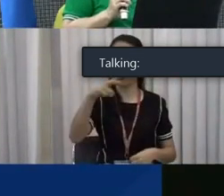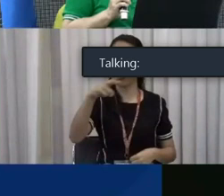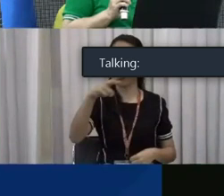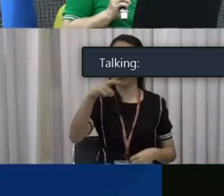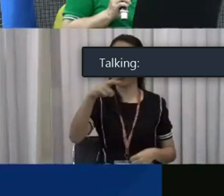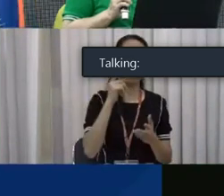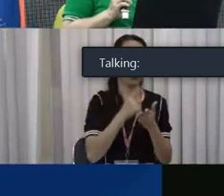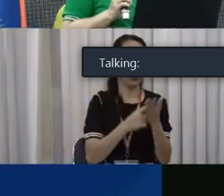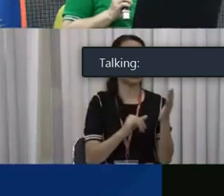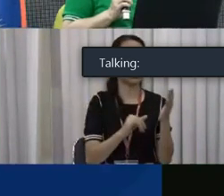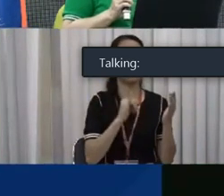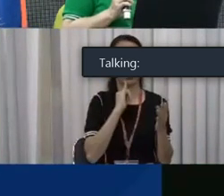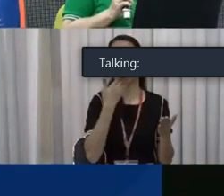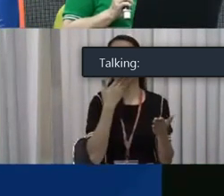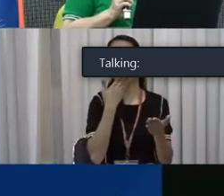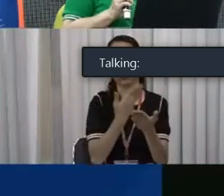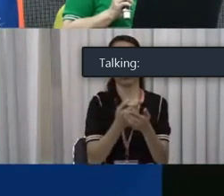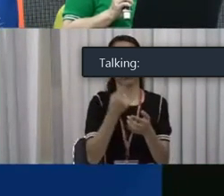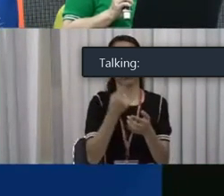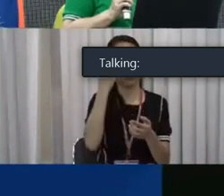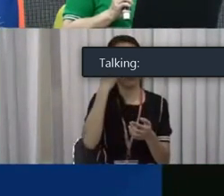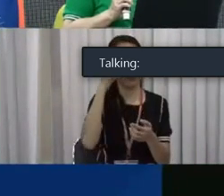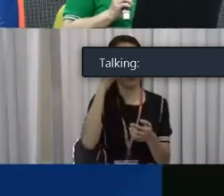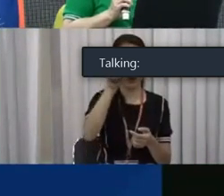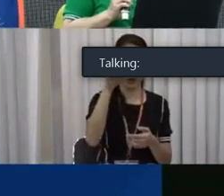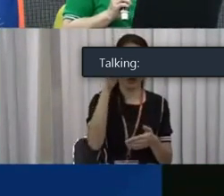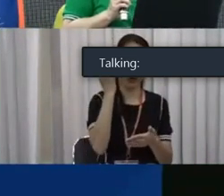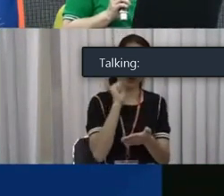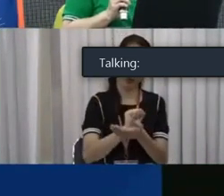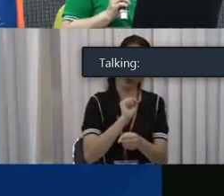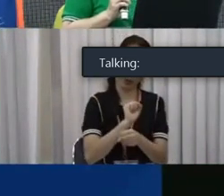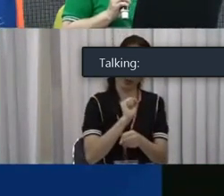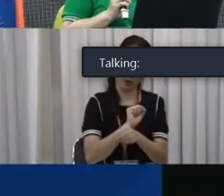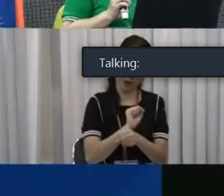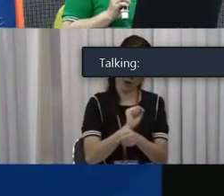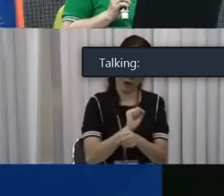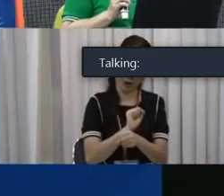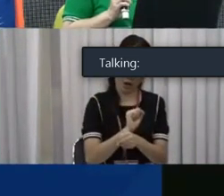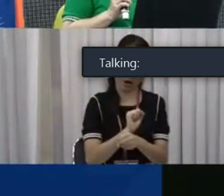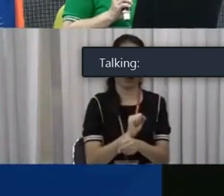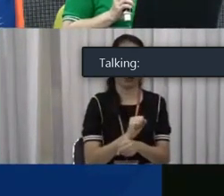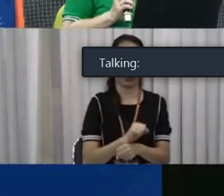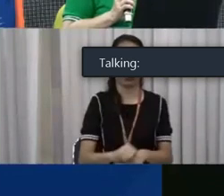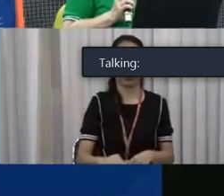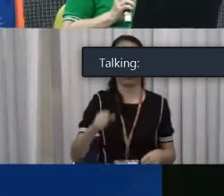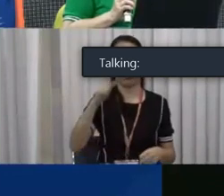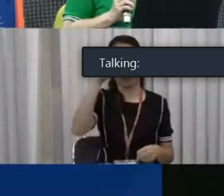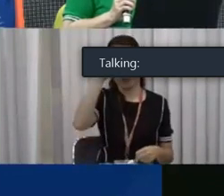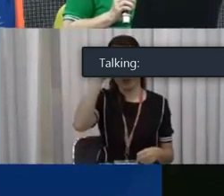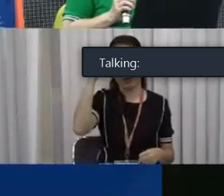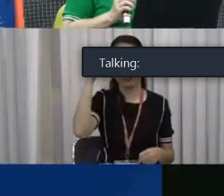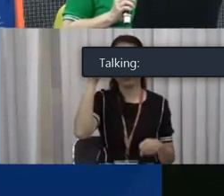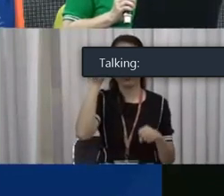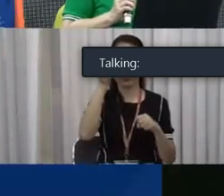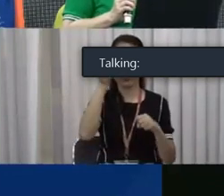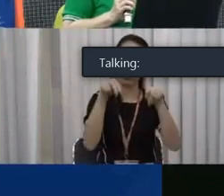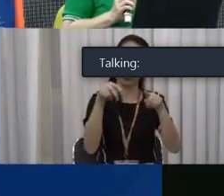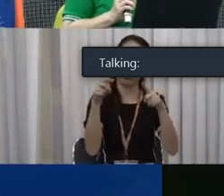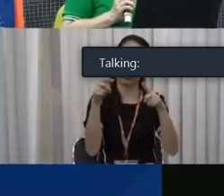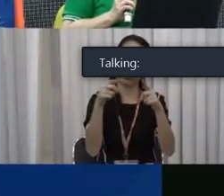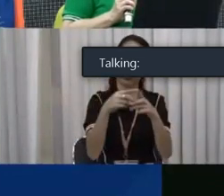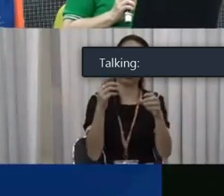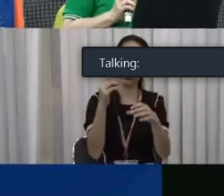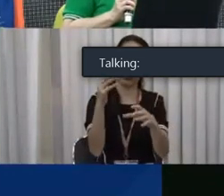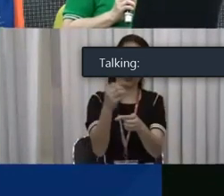of the employees, unsay makamaayo sa mga empleyado. Tungod kay sila imuhang kapital po na nimo sila, so